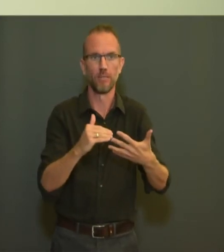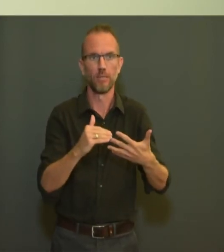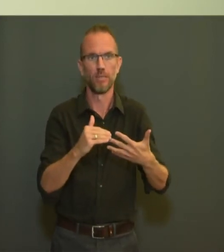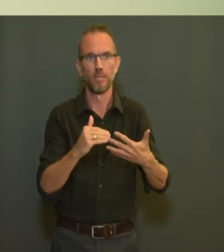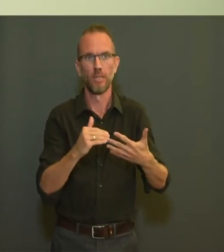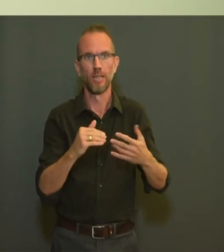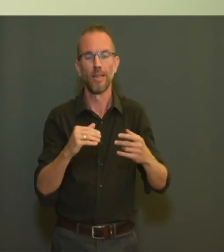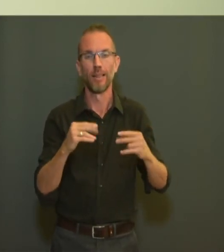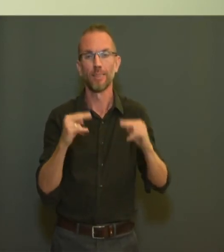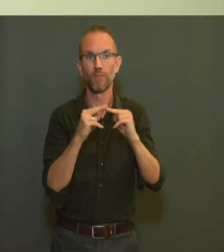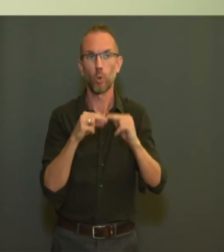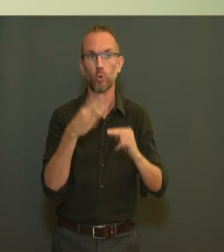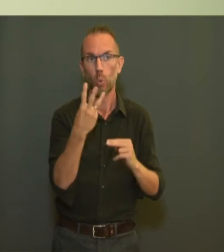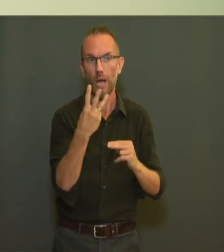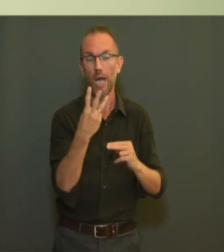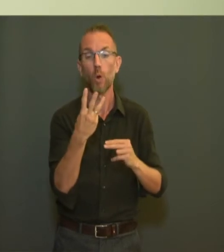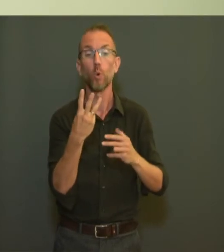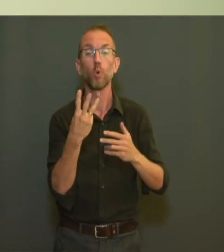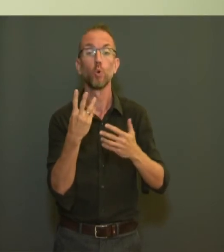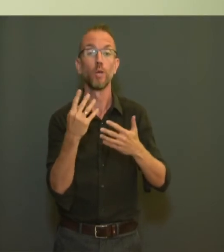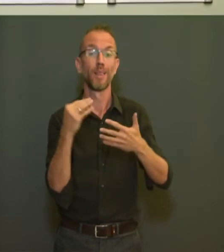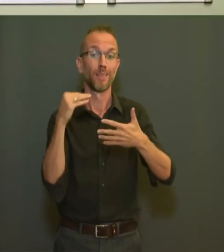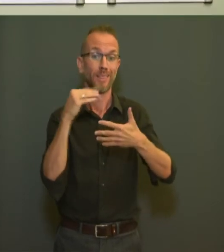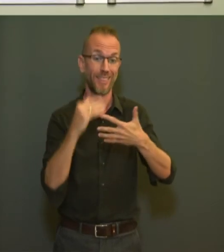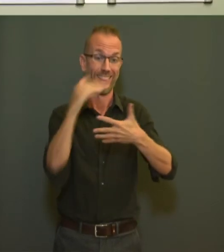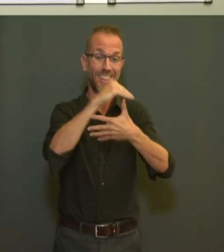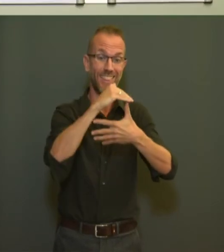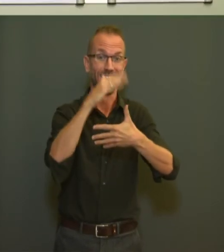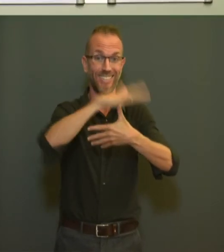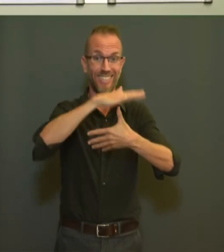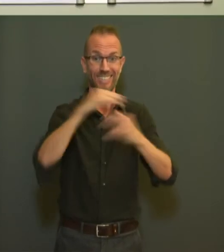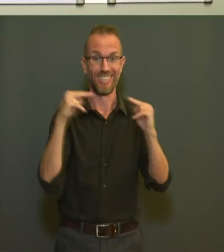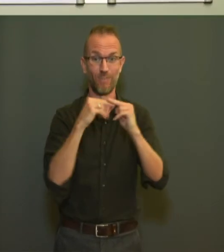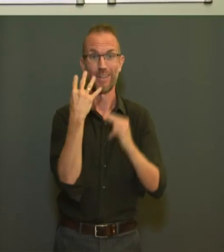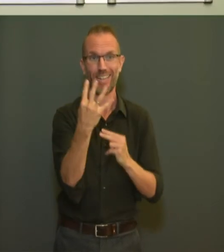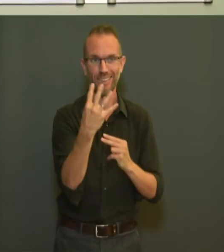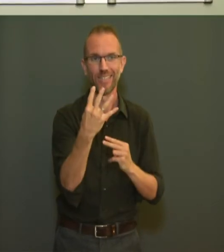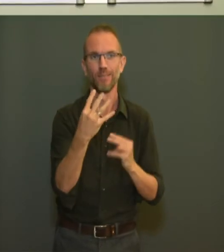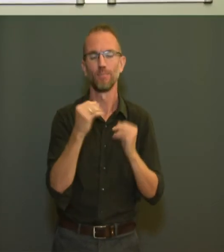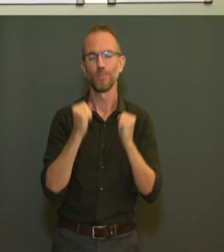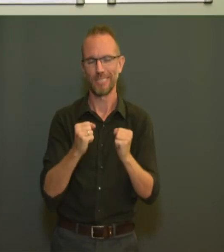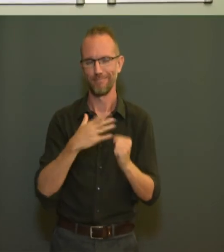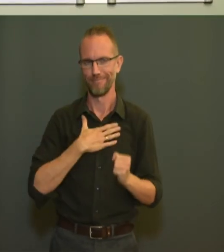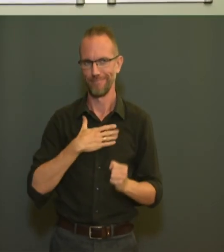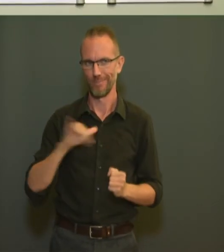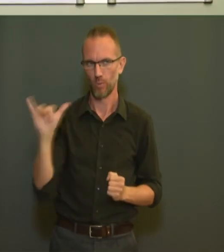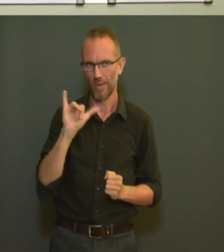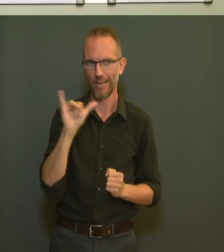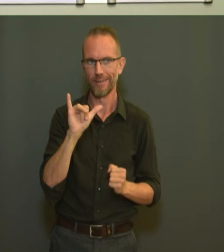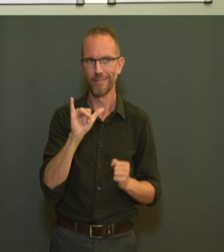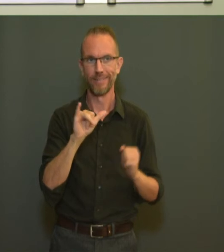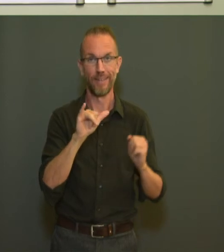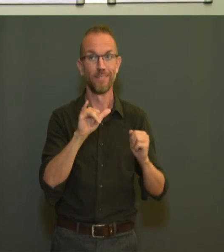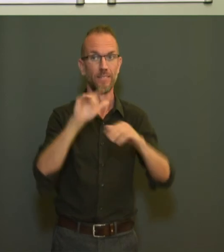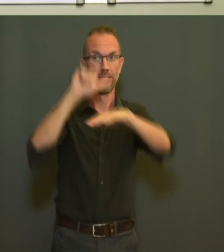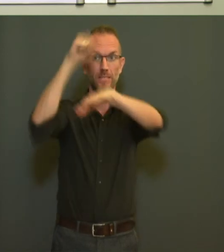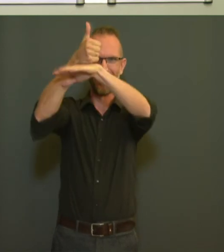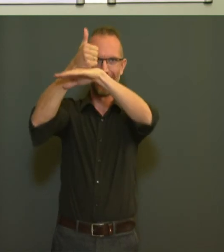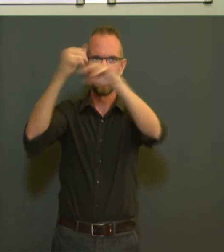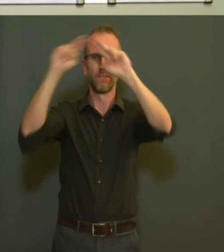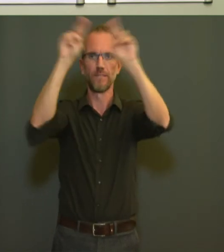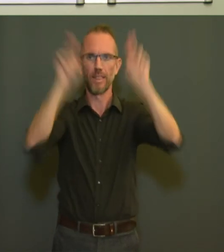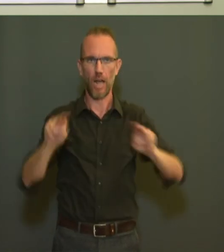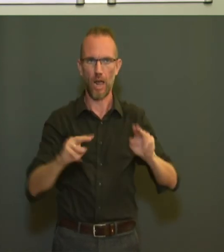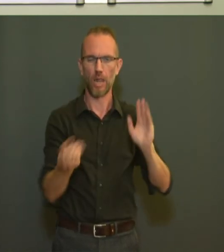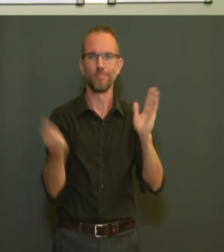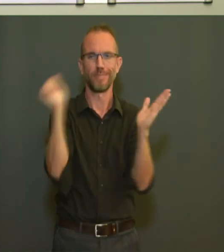et le niveau 4, on peut avoir, et on aura sans doute assez fréquemment aussi, des mesures fédérales qui vont se rajouter aux